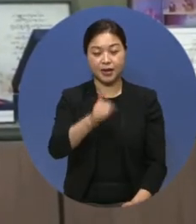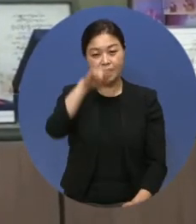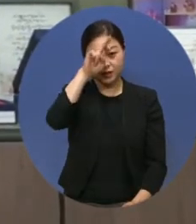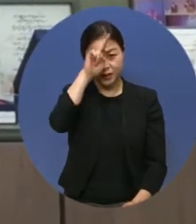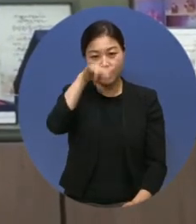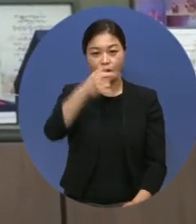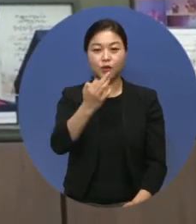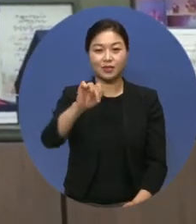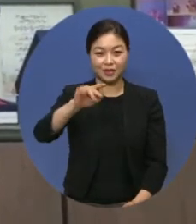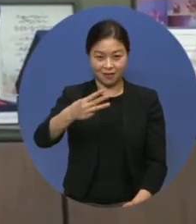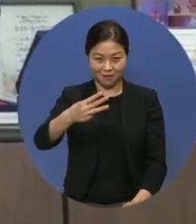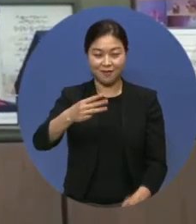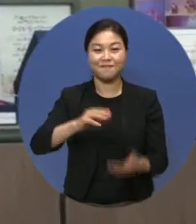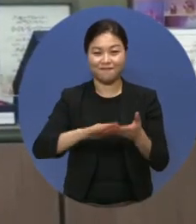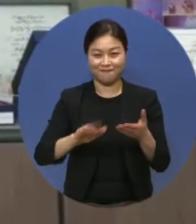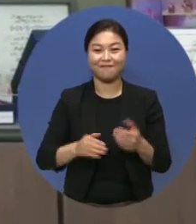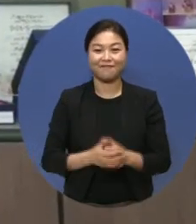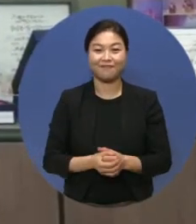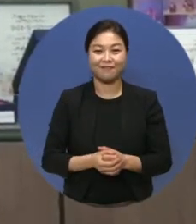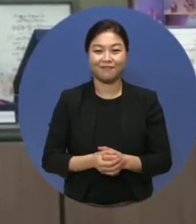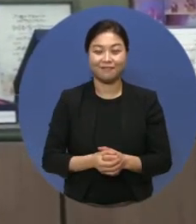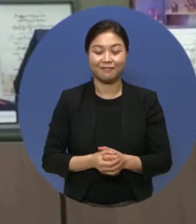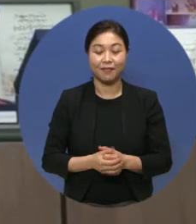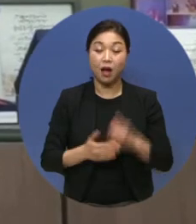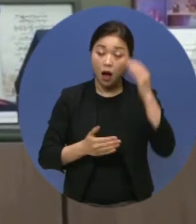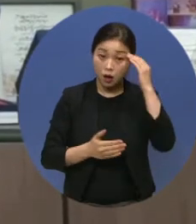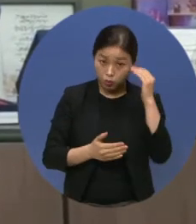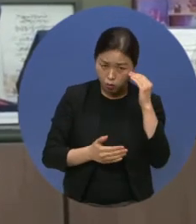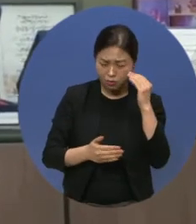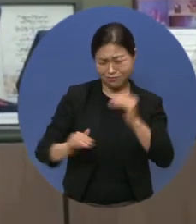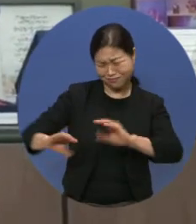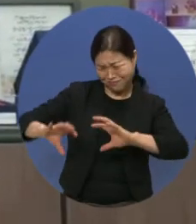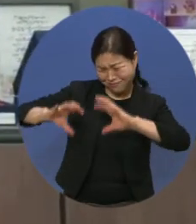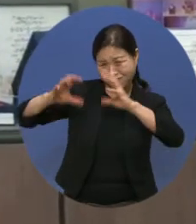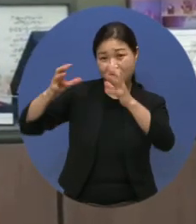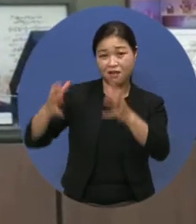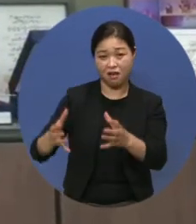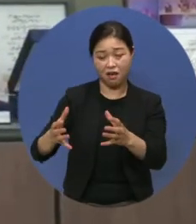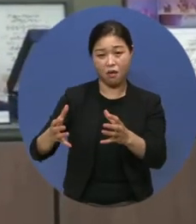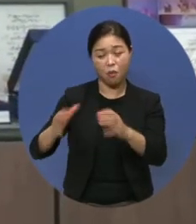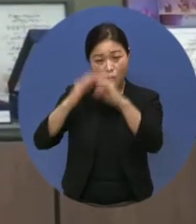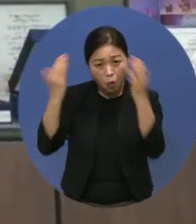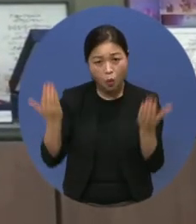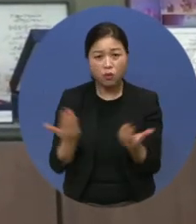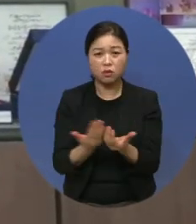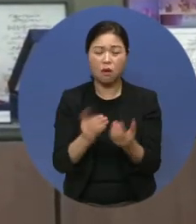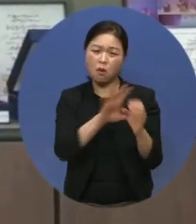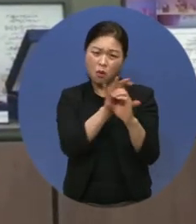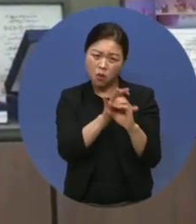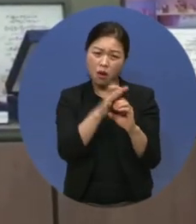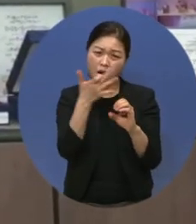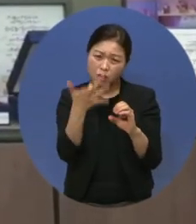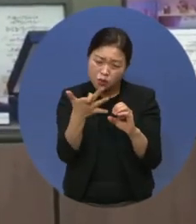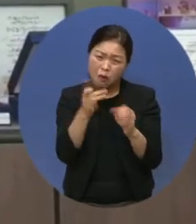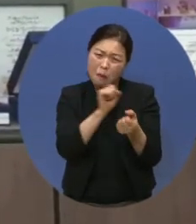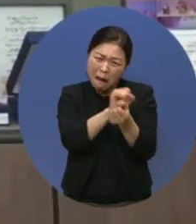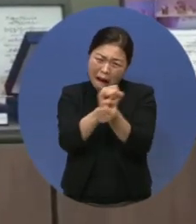최동열입니다. 우리나라를 비롯하여 세계가 코로나 바이러스 19로